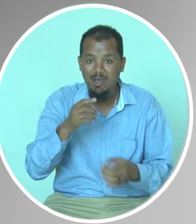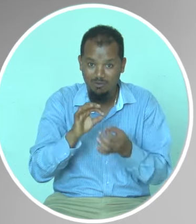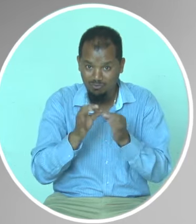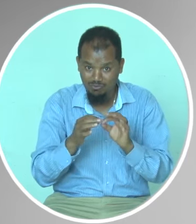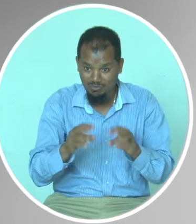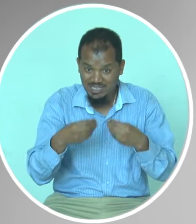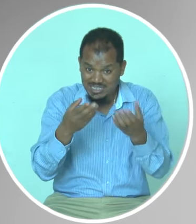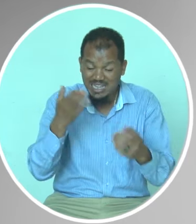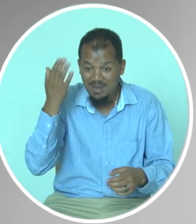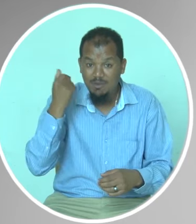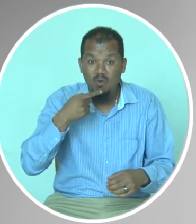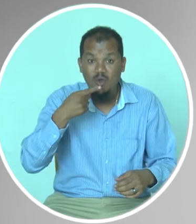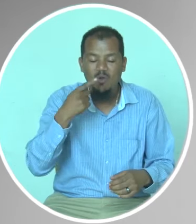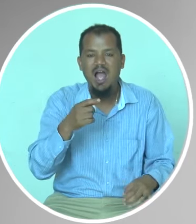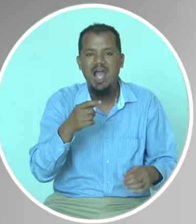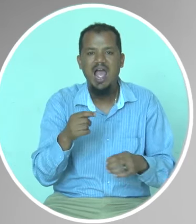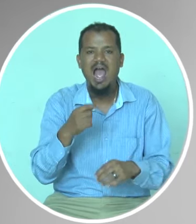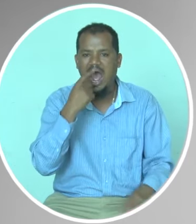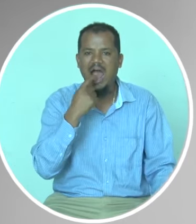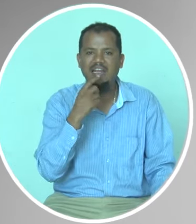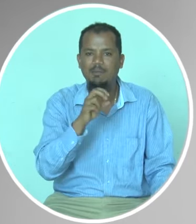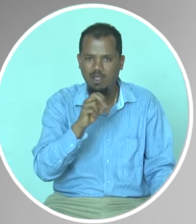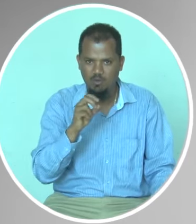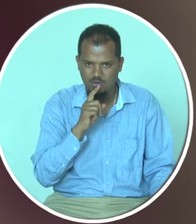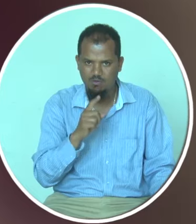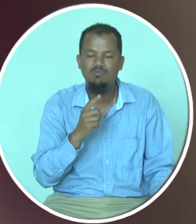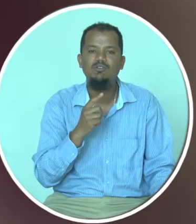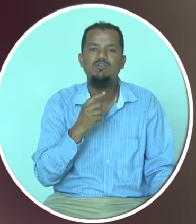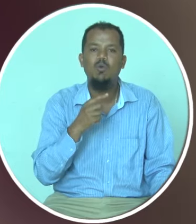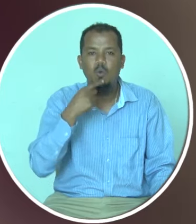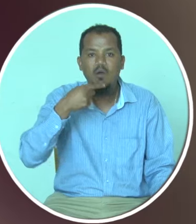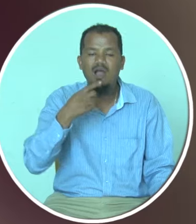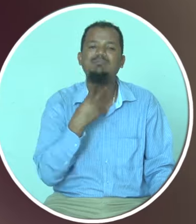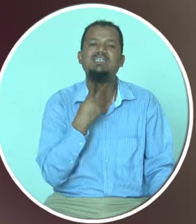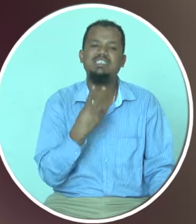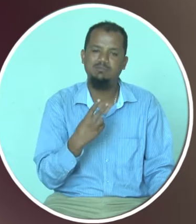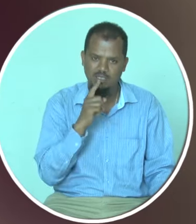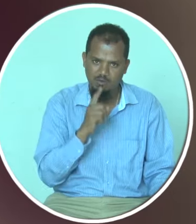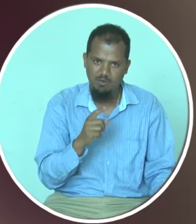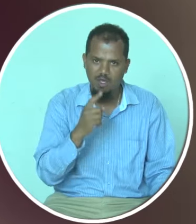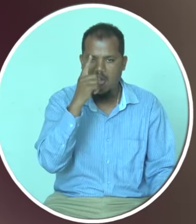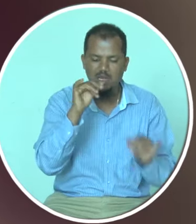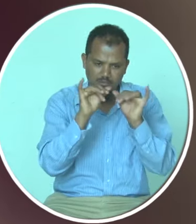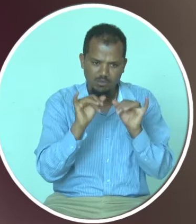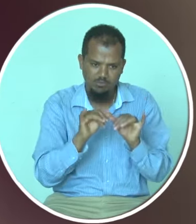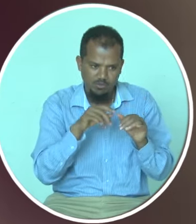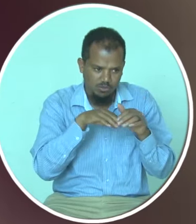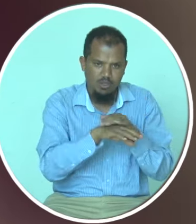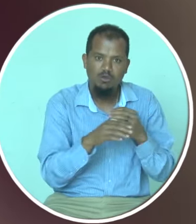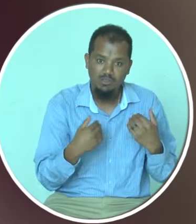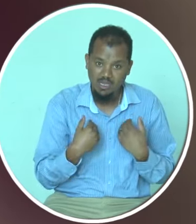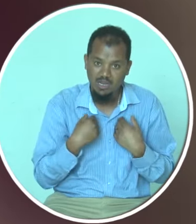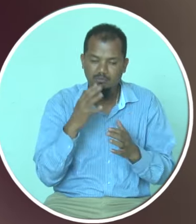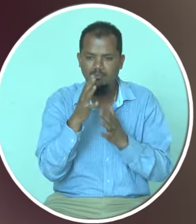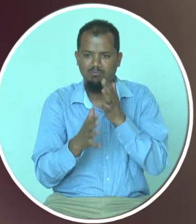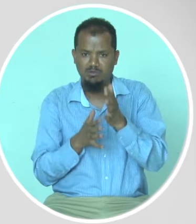ትርጉም ሲሰጥ የነበረው ቋንቋ አንደበታዊ ነው ቋንቋ በድምጽ የሚገለጥ ነው የሚል አንድ መስፈርት እዛ ውስጥ ተቀመጠ